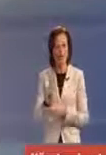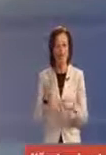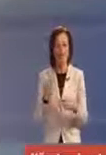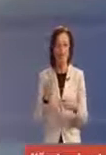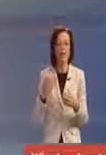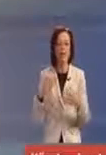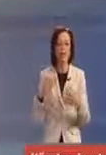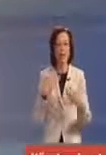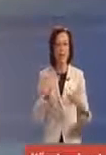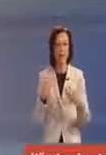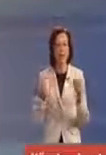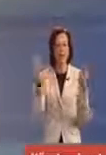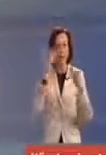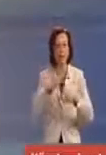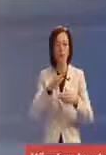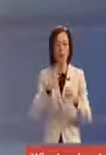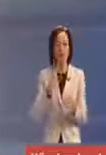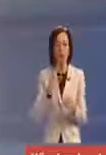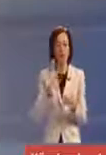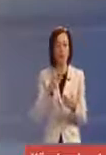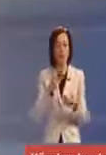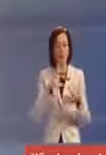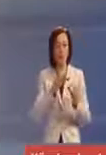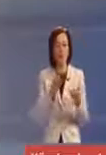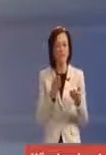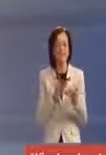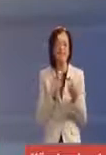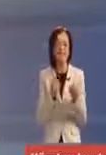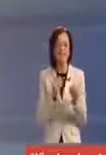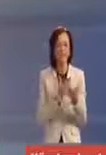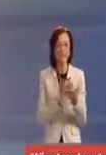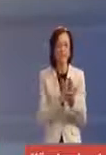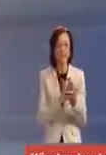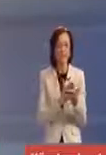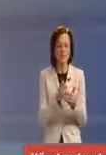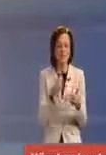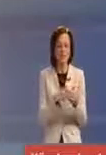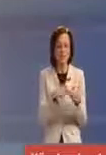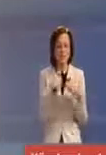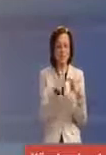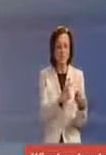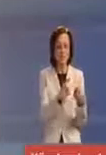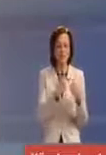einem Kabarettabend auch der dritte Kärntner Sicherheitsverdienstpreis vergeben wurde.